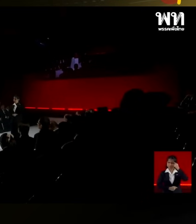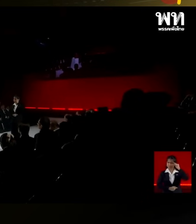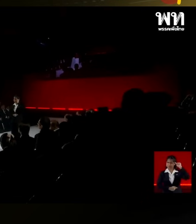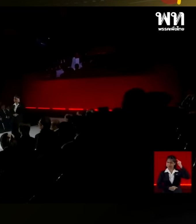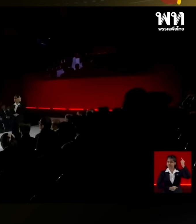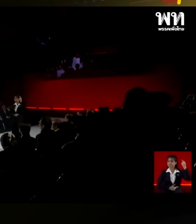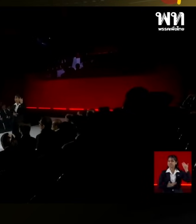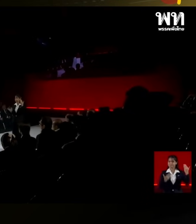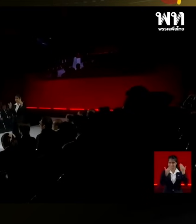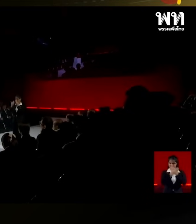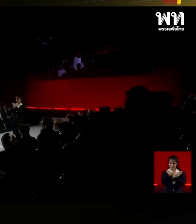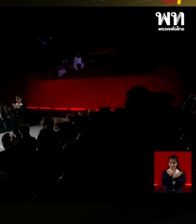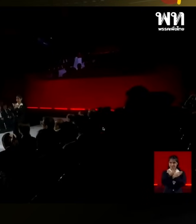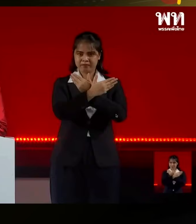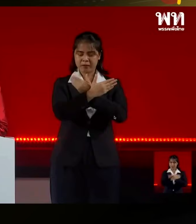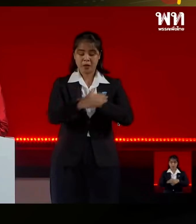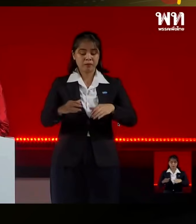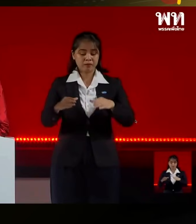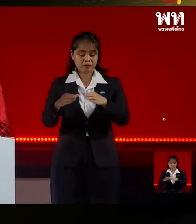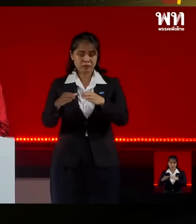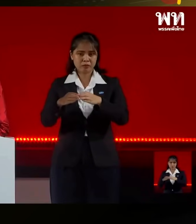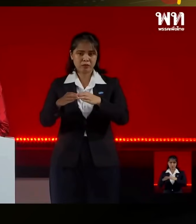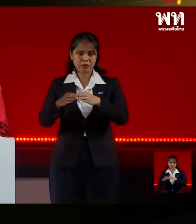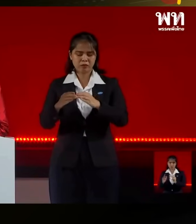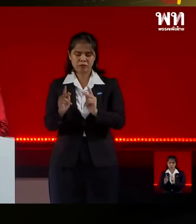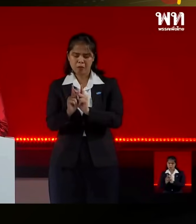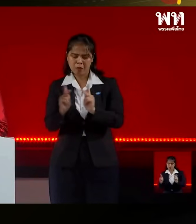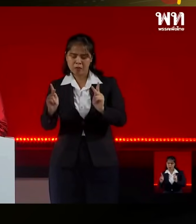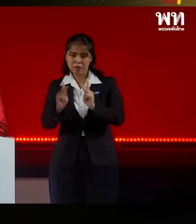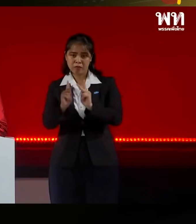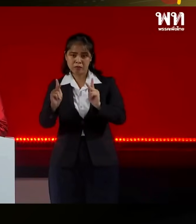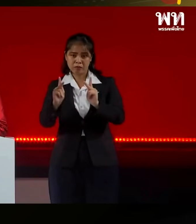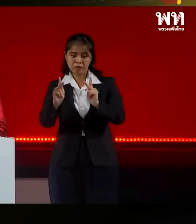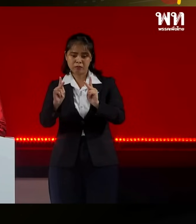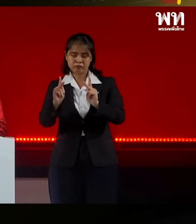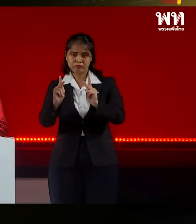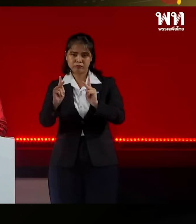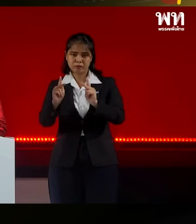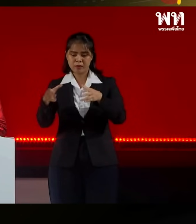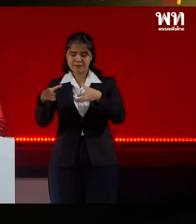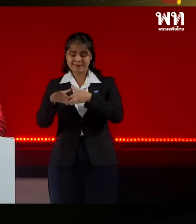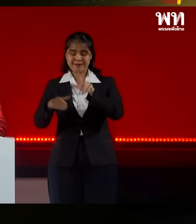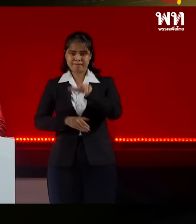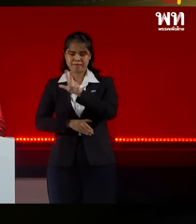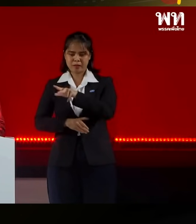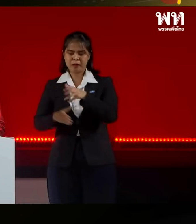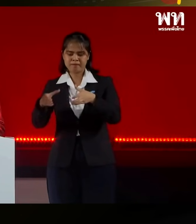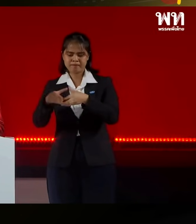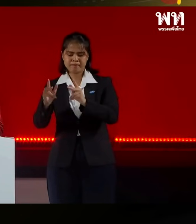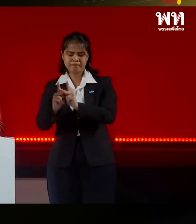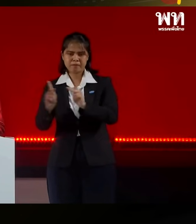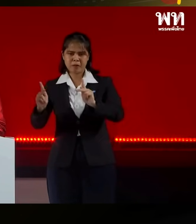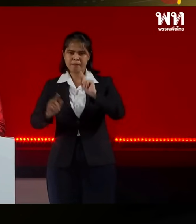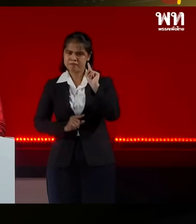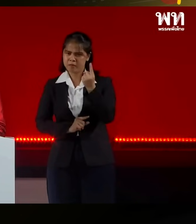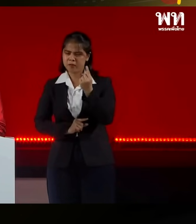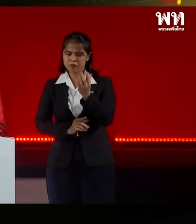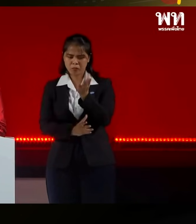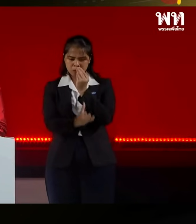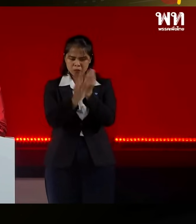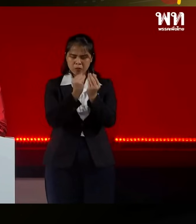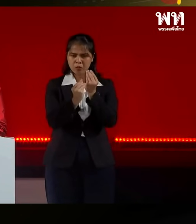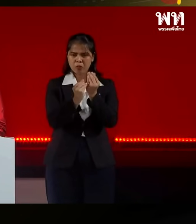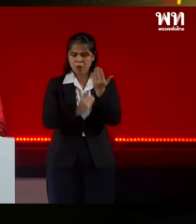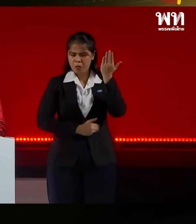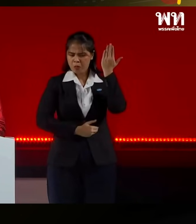คเนี่ยมันคงต้องเปลี่ยนอีกเยอะ ซึ่งมันจะเปลี่ยนได้ไหมครับพี่เพราะว่าถ้าเราไปรื้อในโครงสร้างคณะ